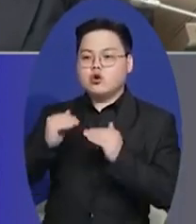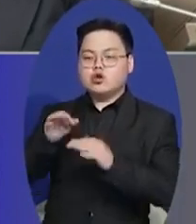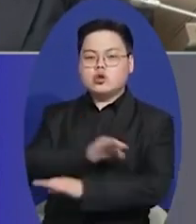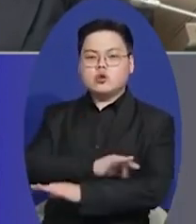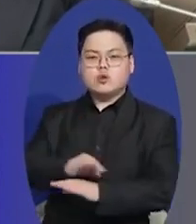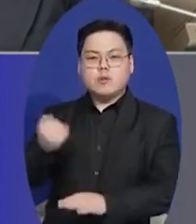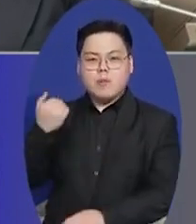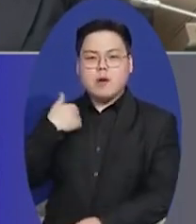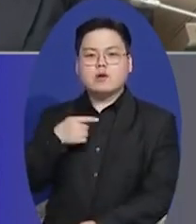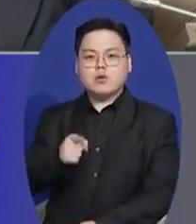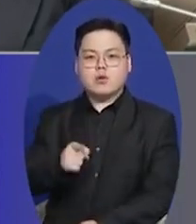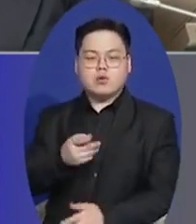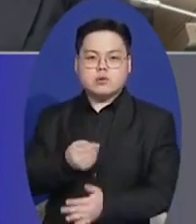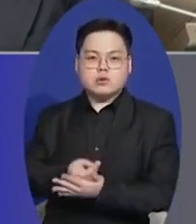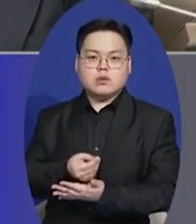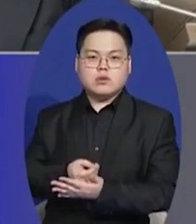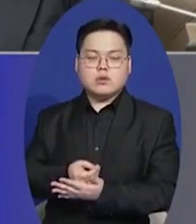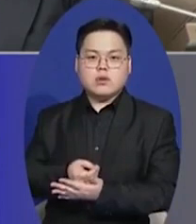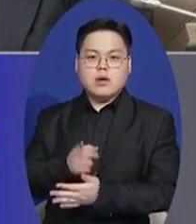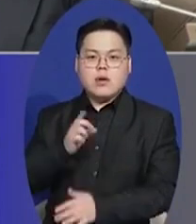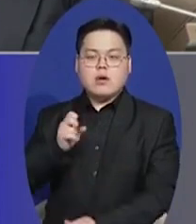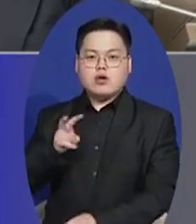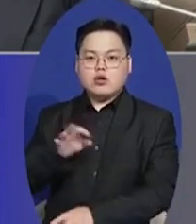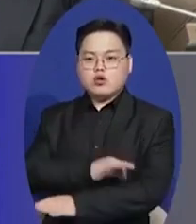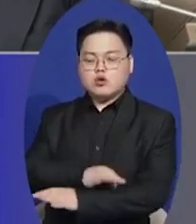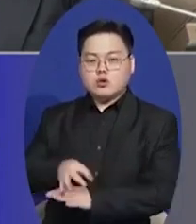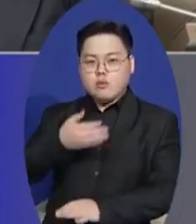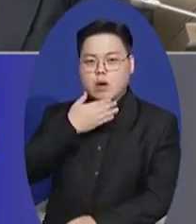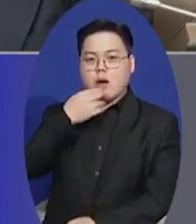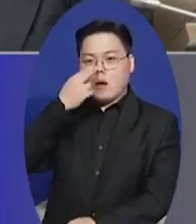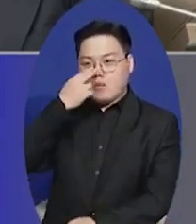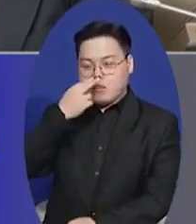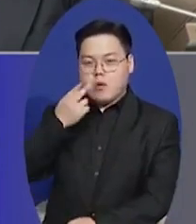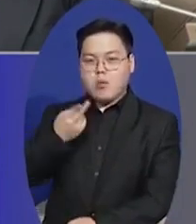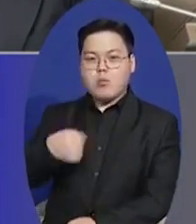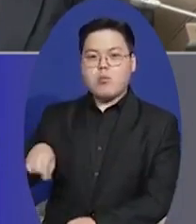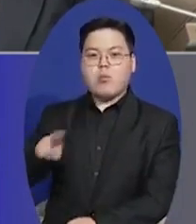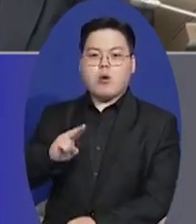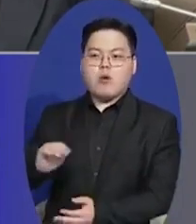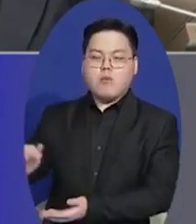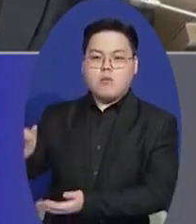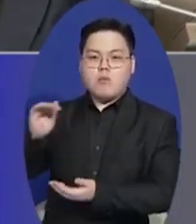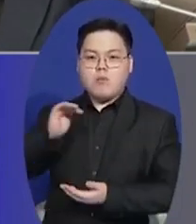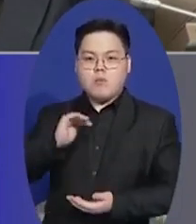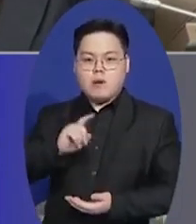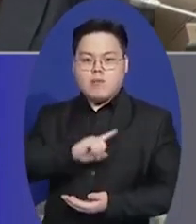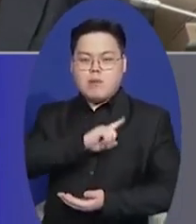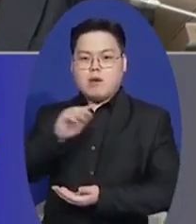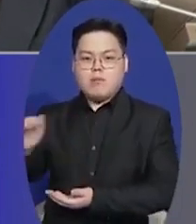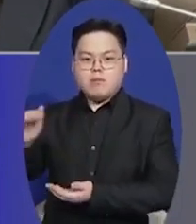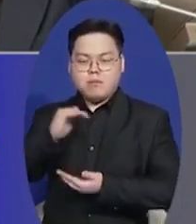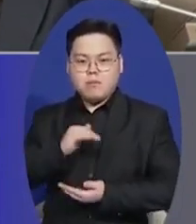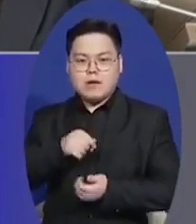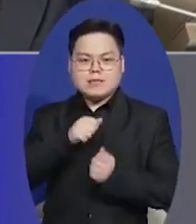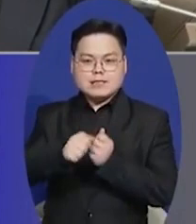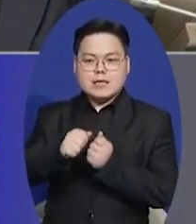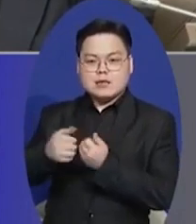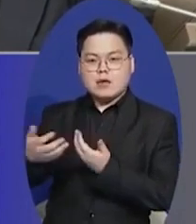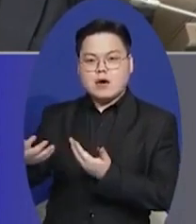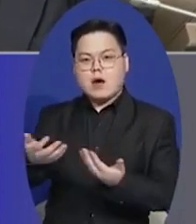юм уу? Бэлэн төсөл байгаагүй юм шүү. Гэнт бондтой болцсон, их мөнгөтэй болцсон. Юун зарах вэ